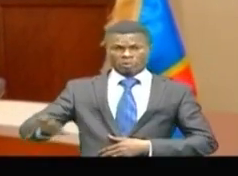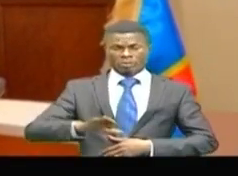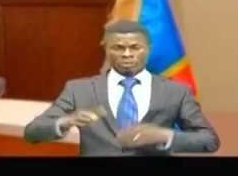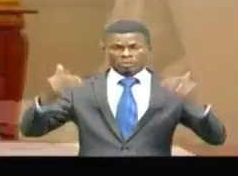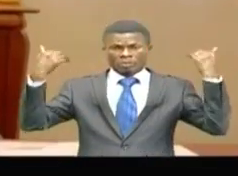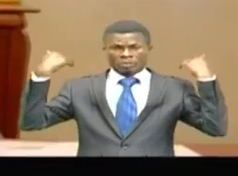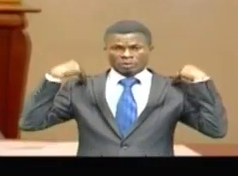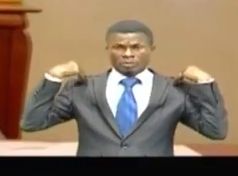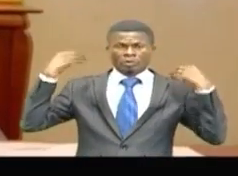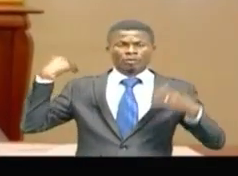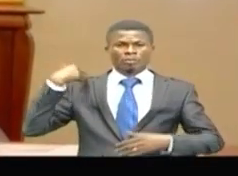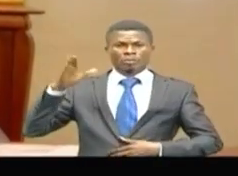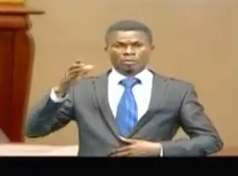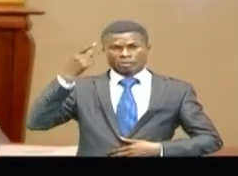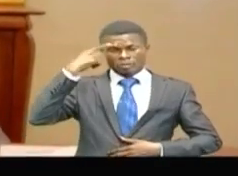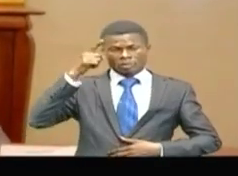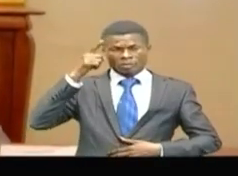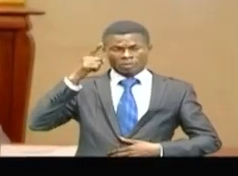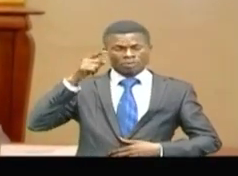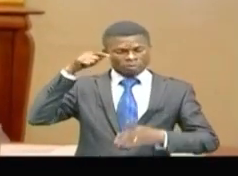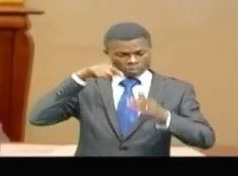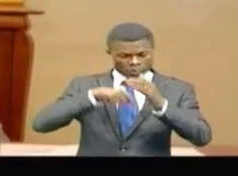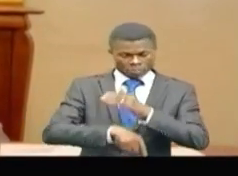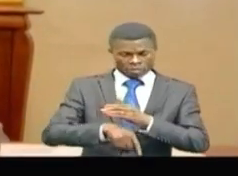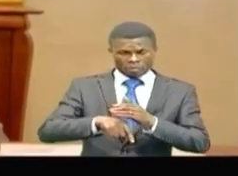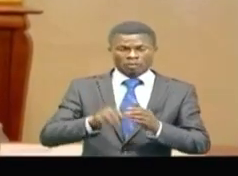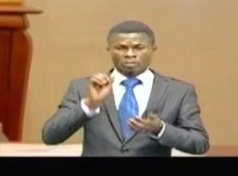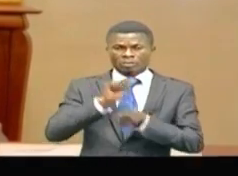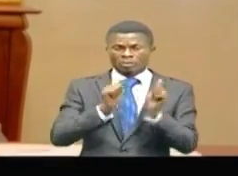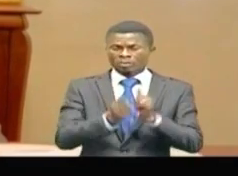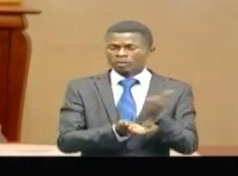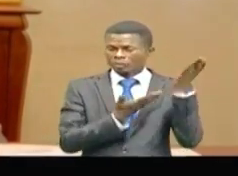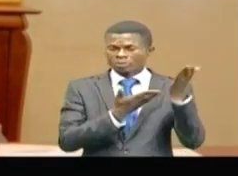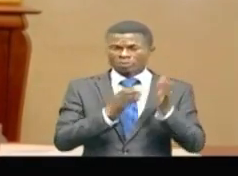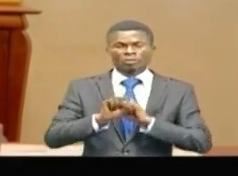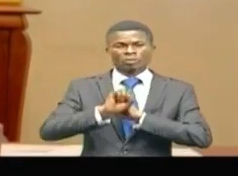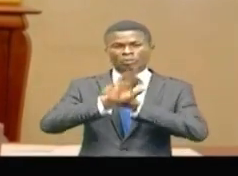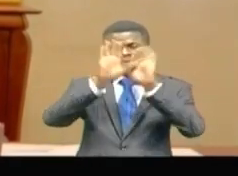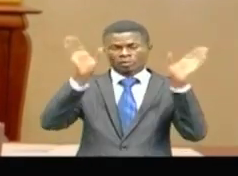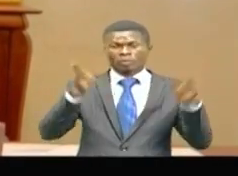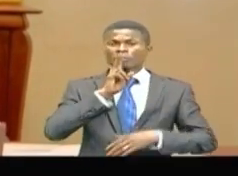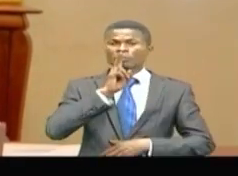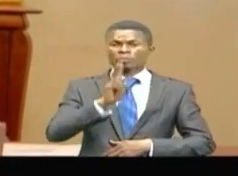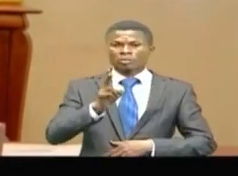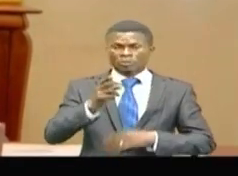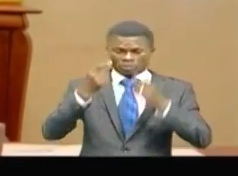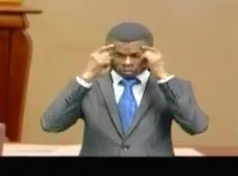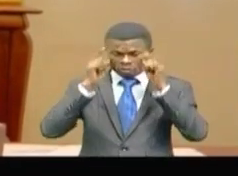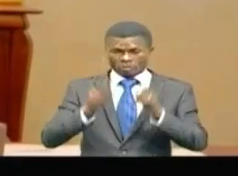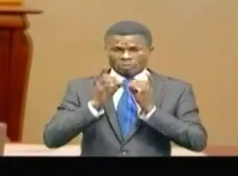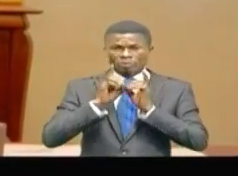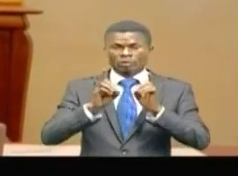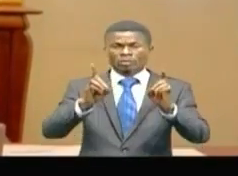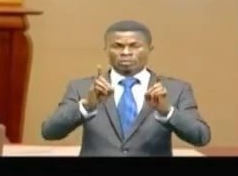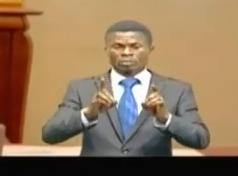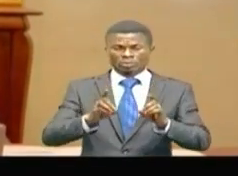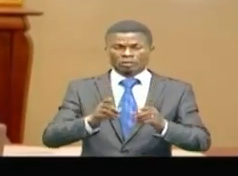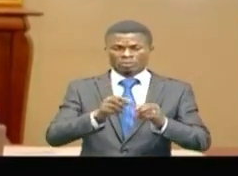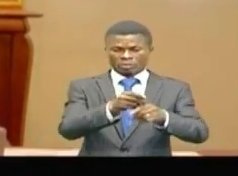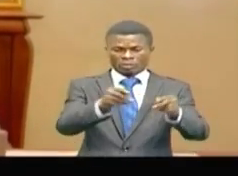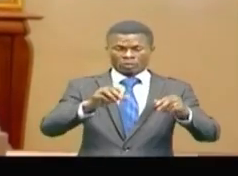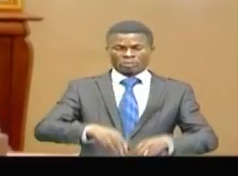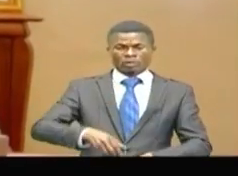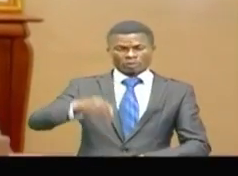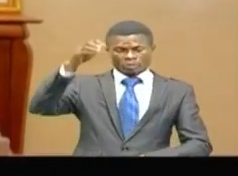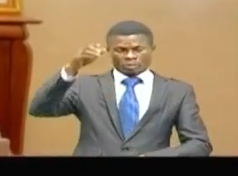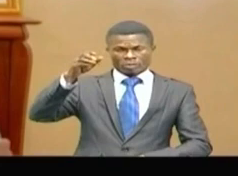chef de l'État, pour la profondeur, la pertinence, la clarté et la fermeté de son discours à la tribune de l'Assemblée